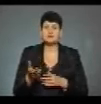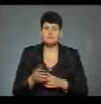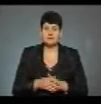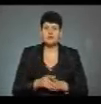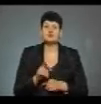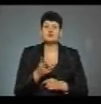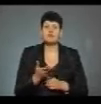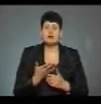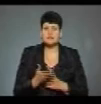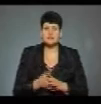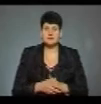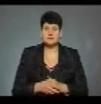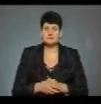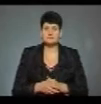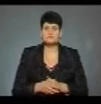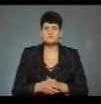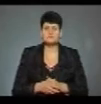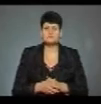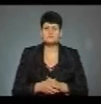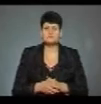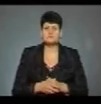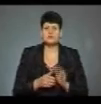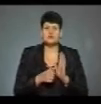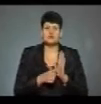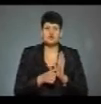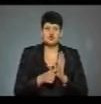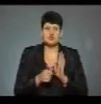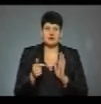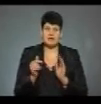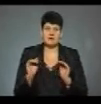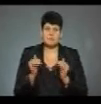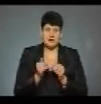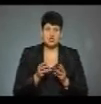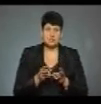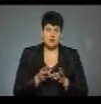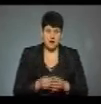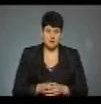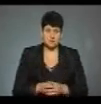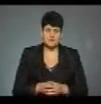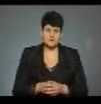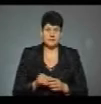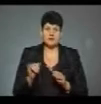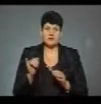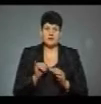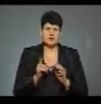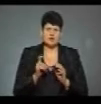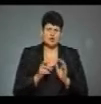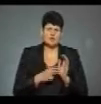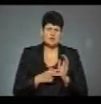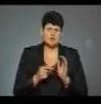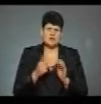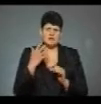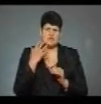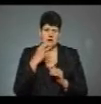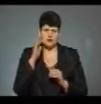ви вияснює? 600 гривень менше за опалення і 170 гривень за гарячу